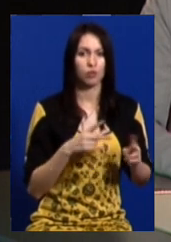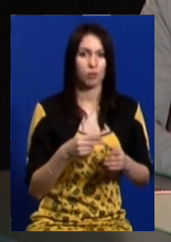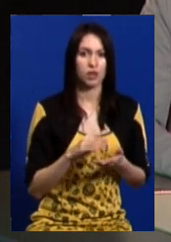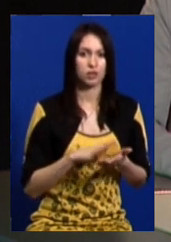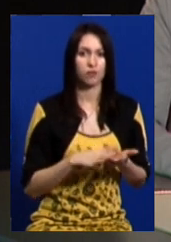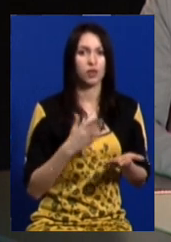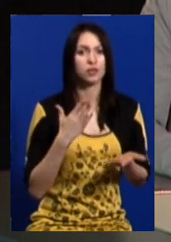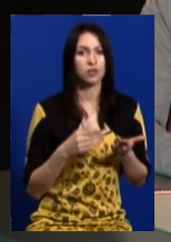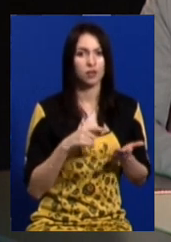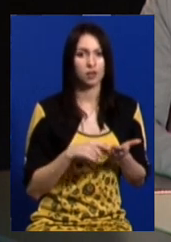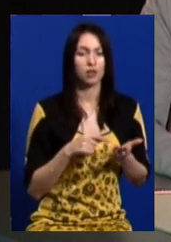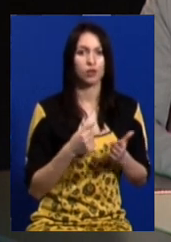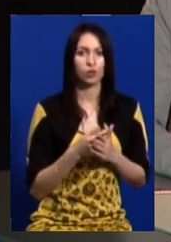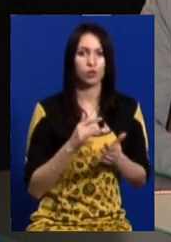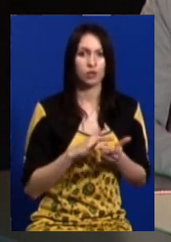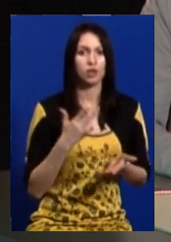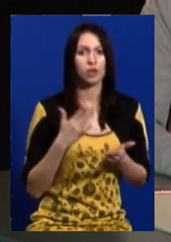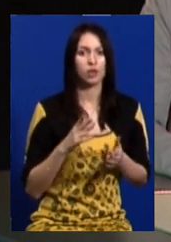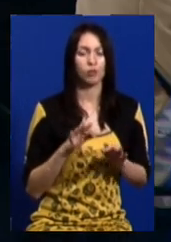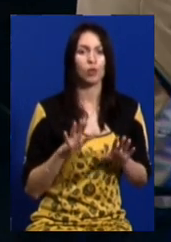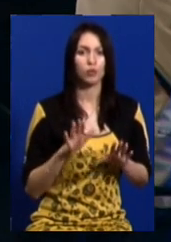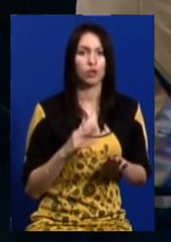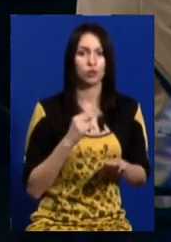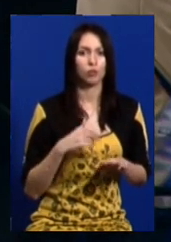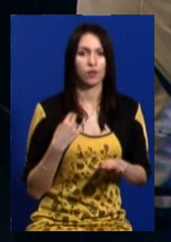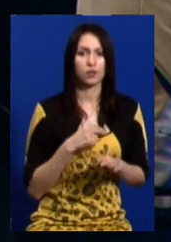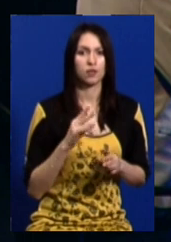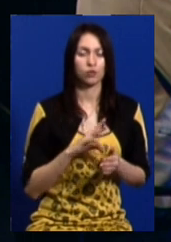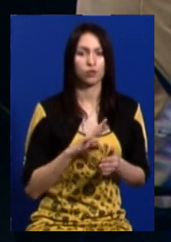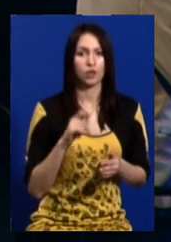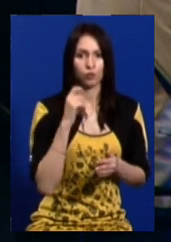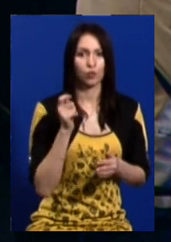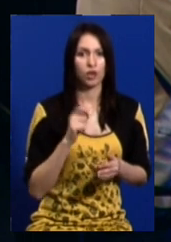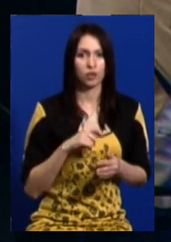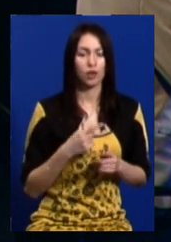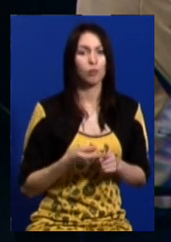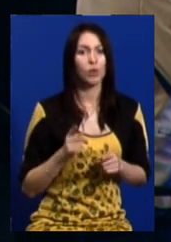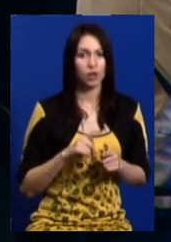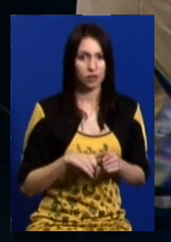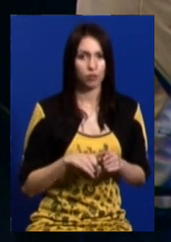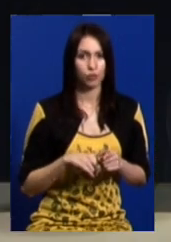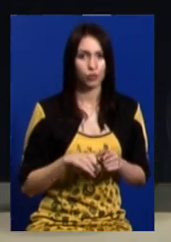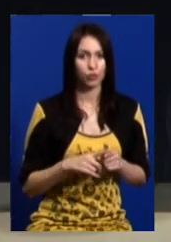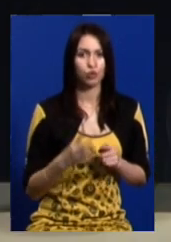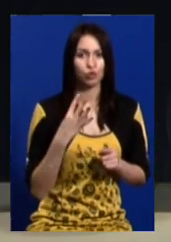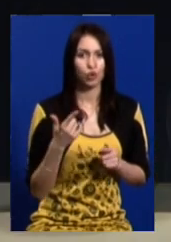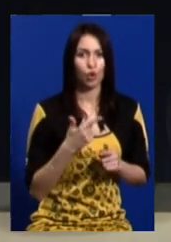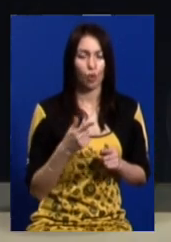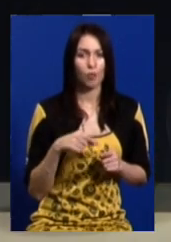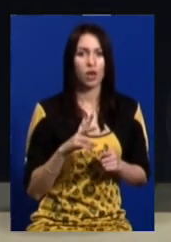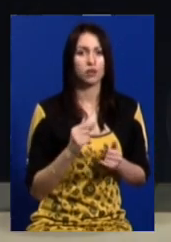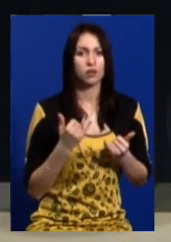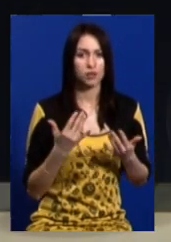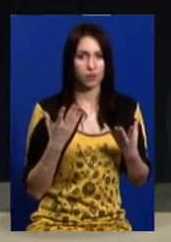або в Російську православну церкву України, або помісну православну церкву України. Тому 4 громади ми на сьогоднішній